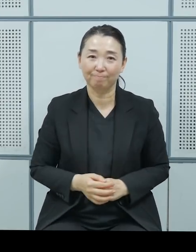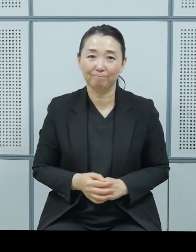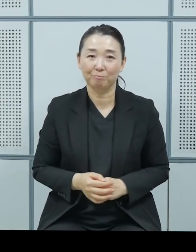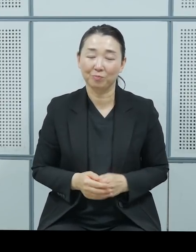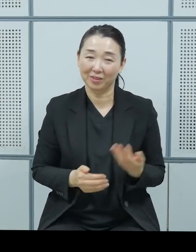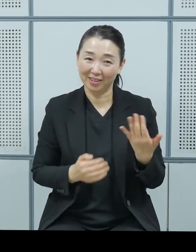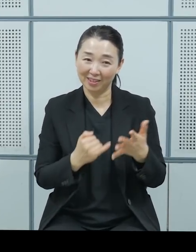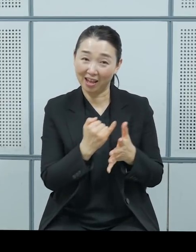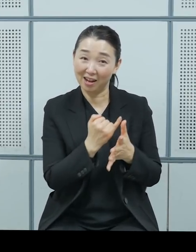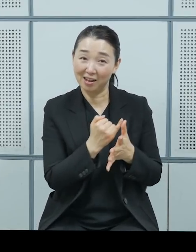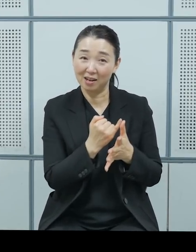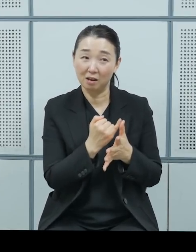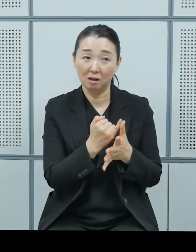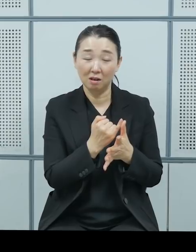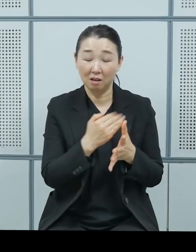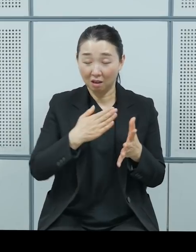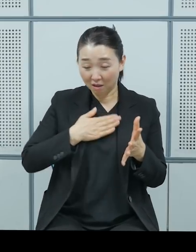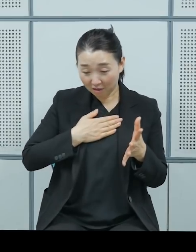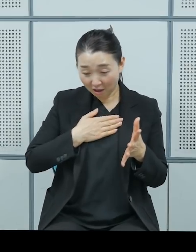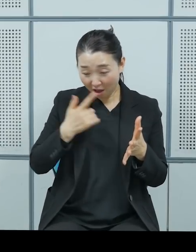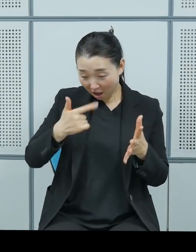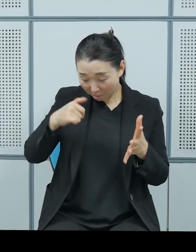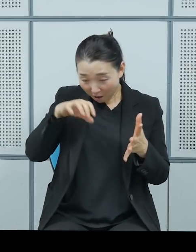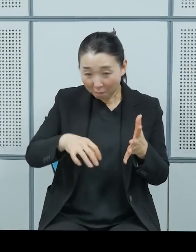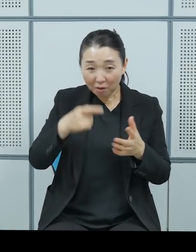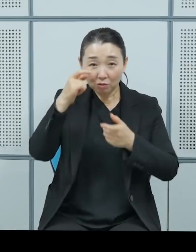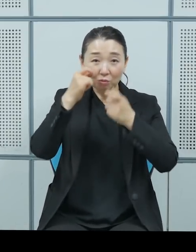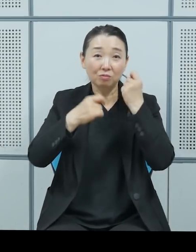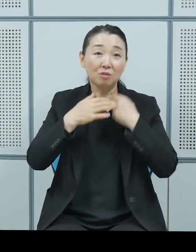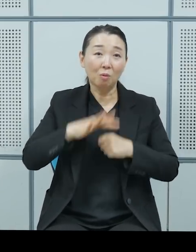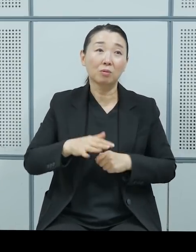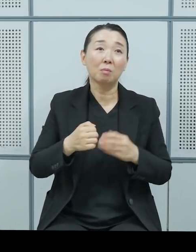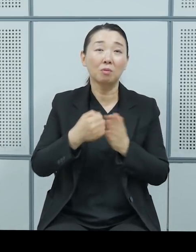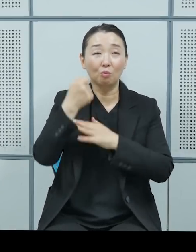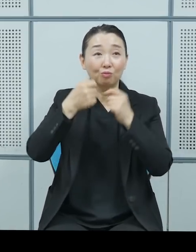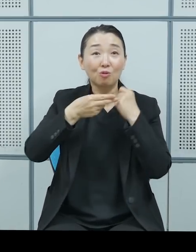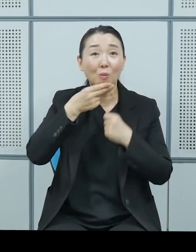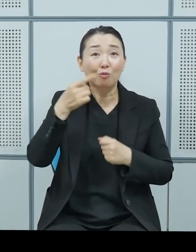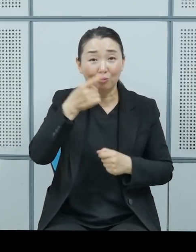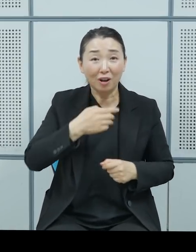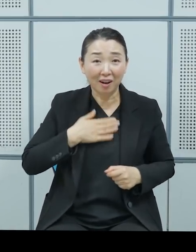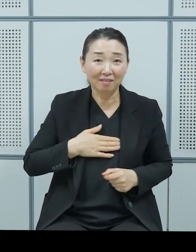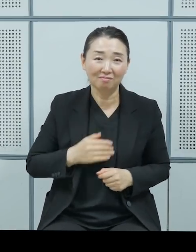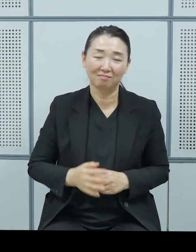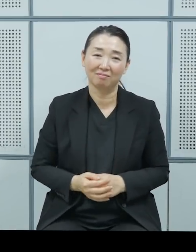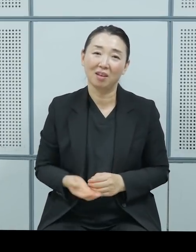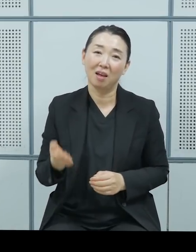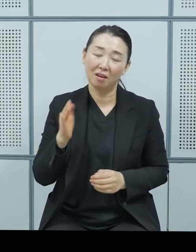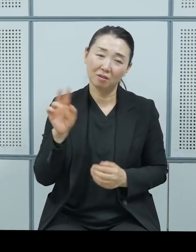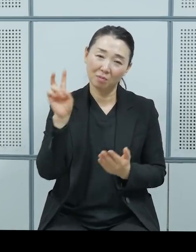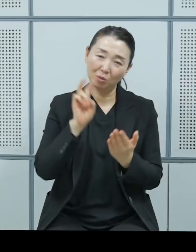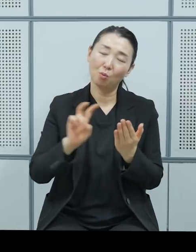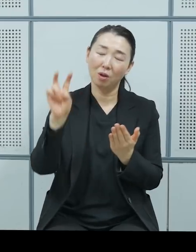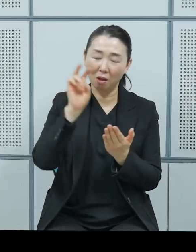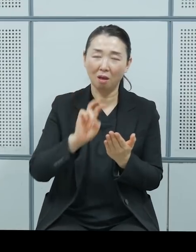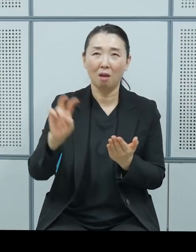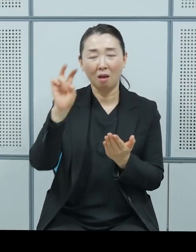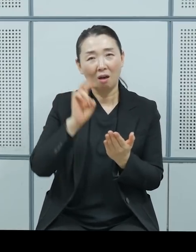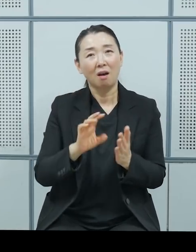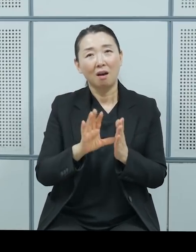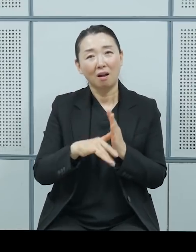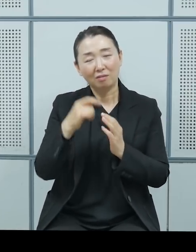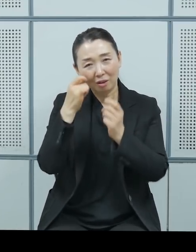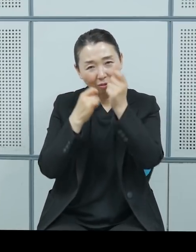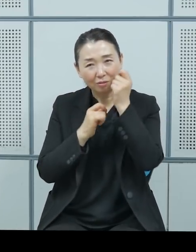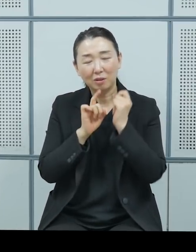저는 우리 딸이 제 앞에서 운 적이 없기 때문에 안 우는 줄 알았어요. 그런데 노래방 가서 노래 부르면서 운다는